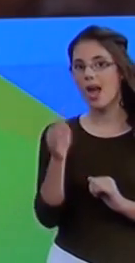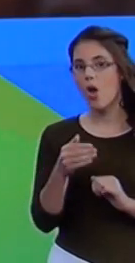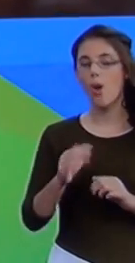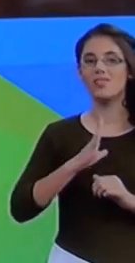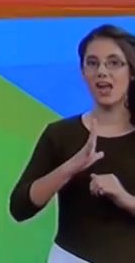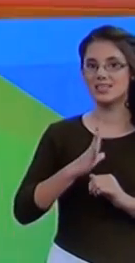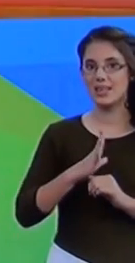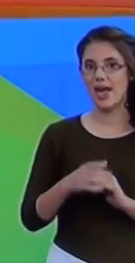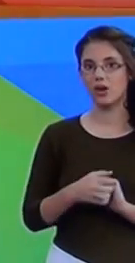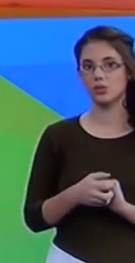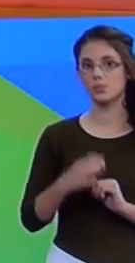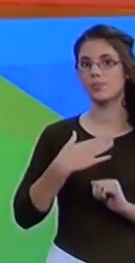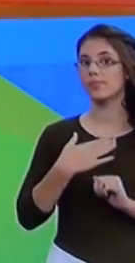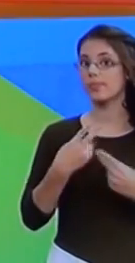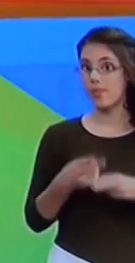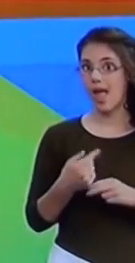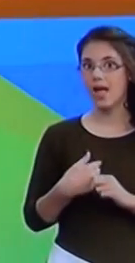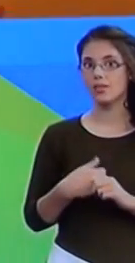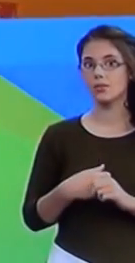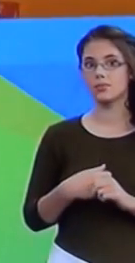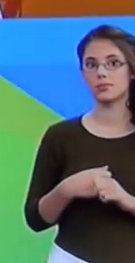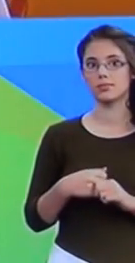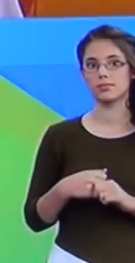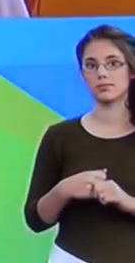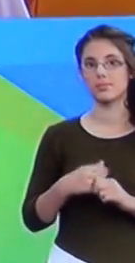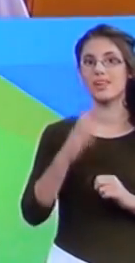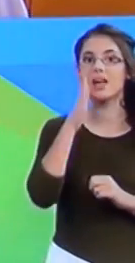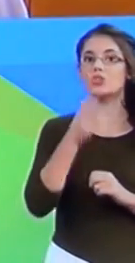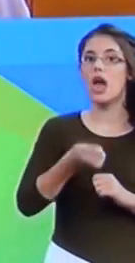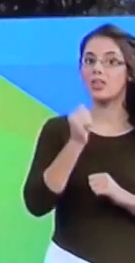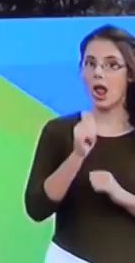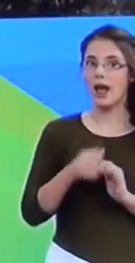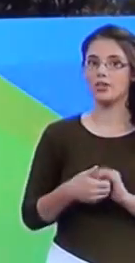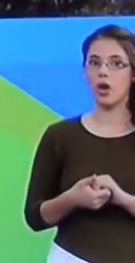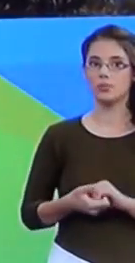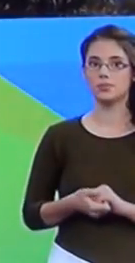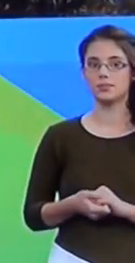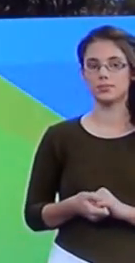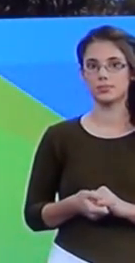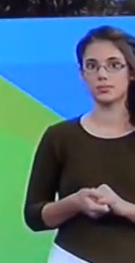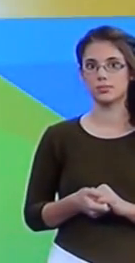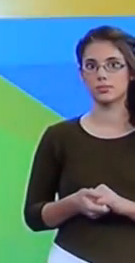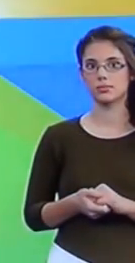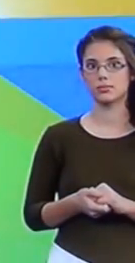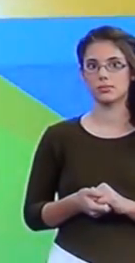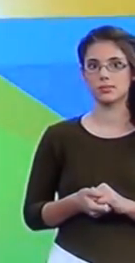Kihajolni veszélyes. Enyém lehet? Igen. Kincset találtam!